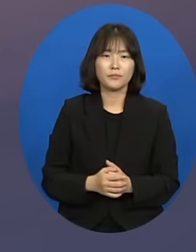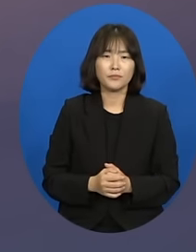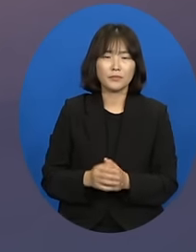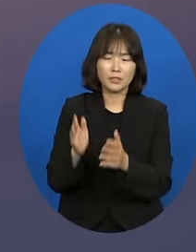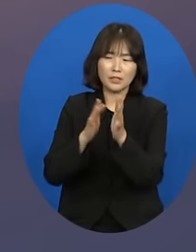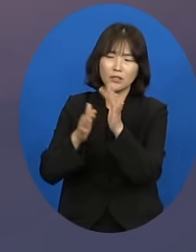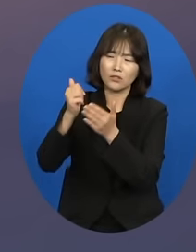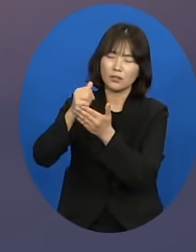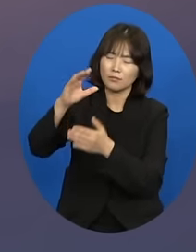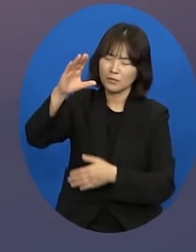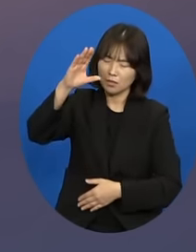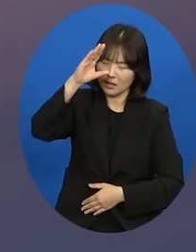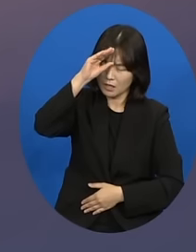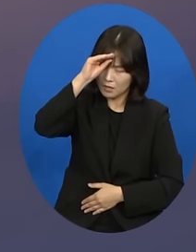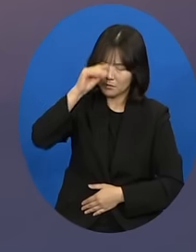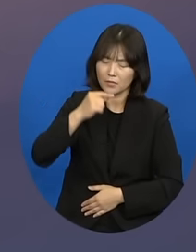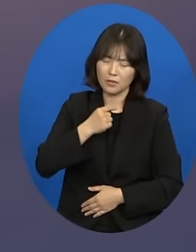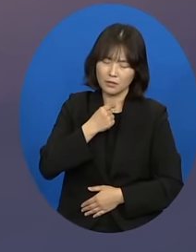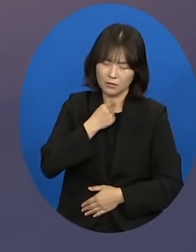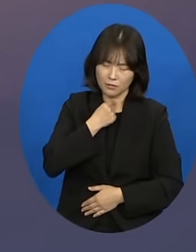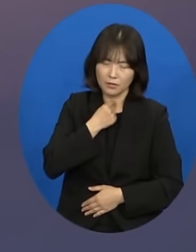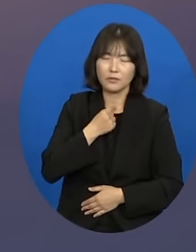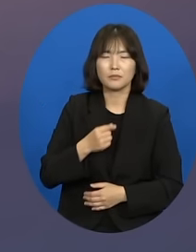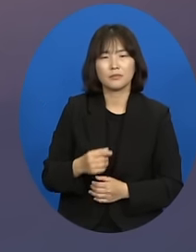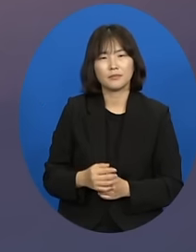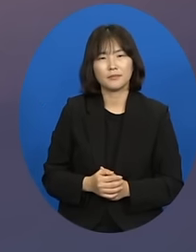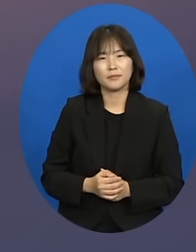예수님 닮기 원합니다.